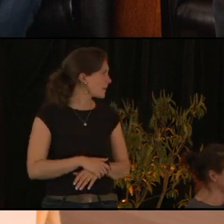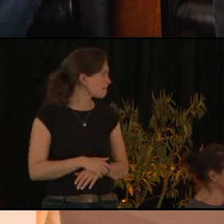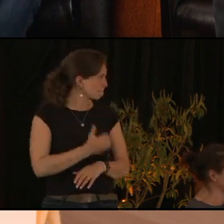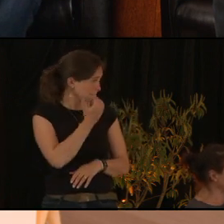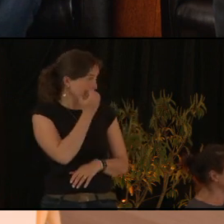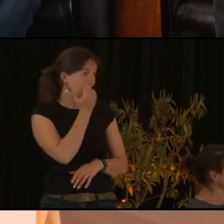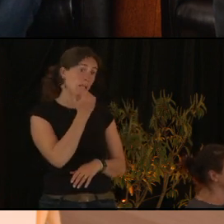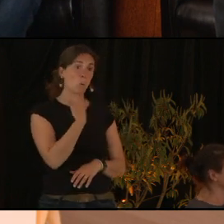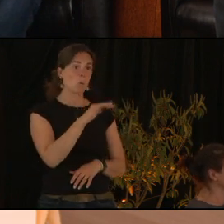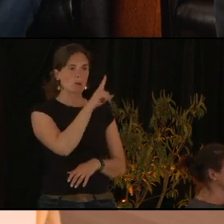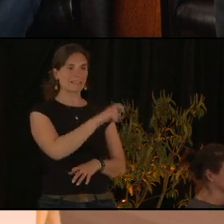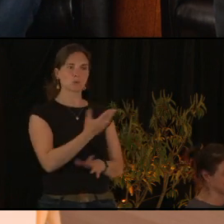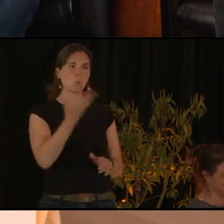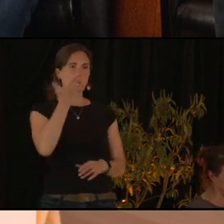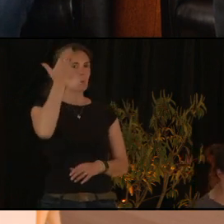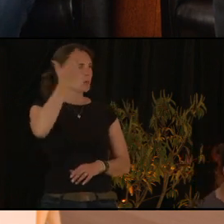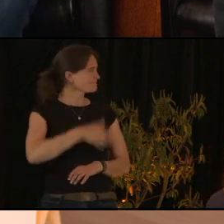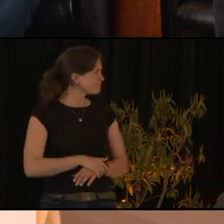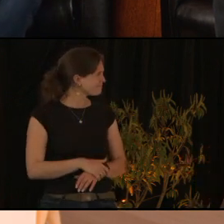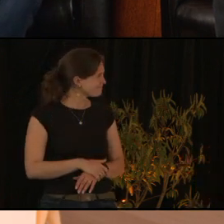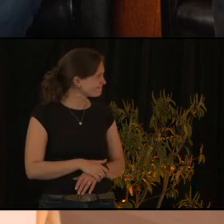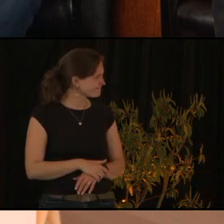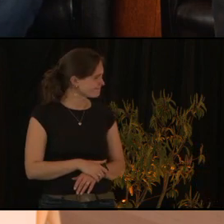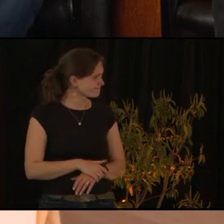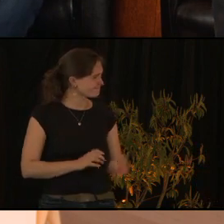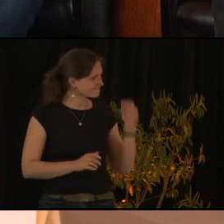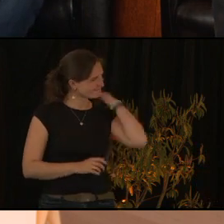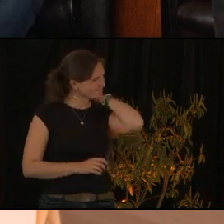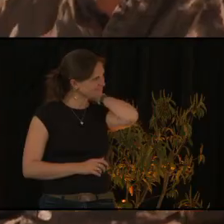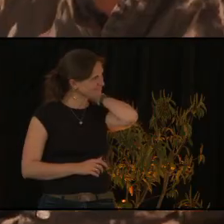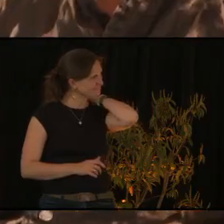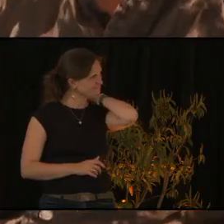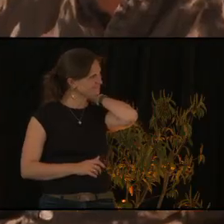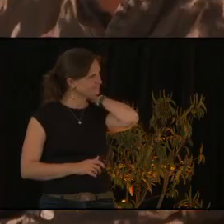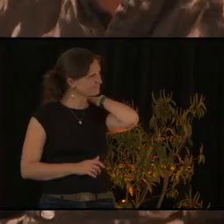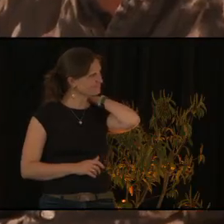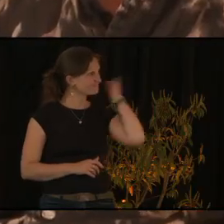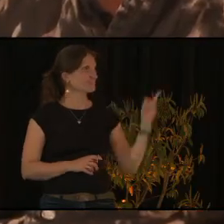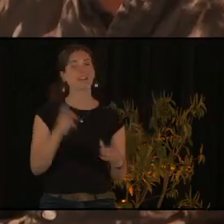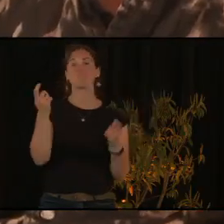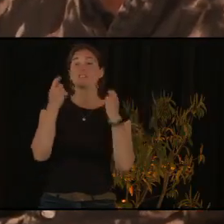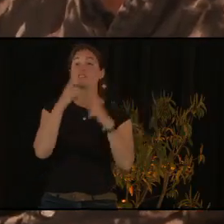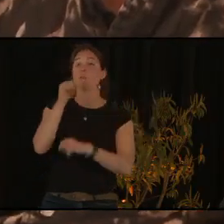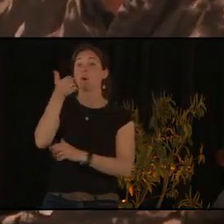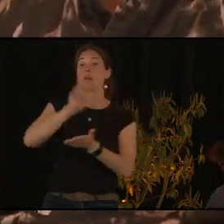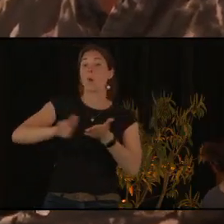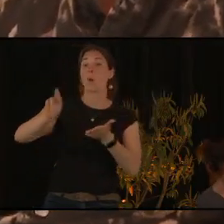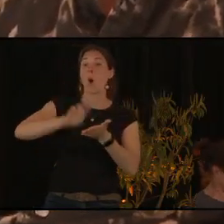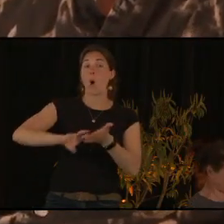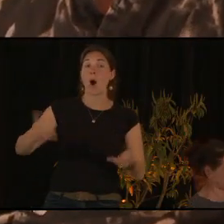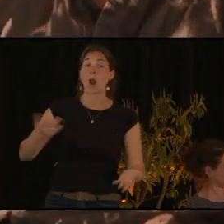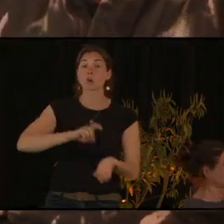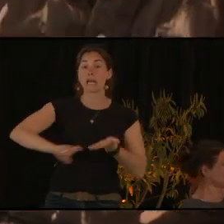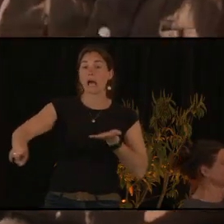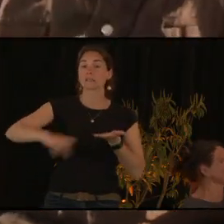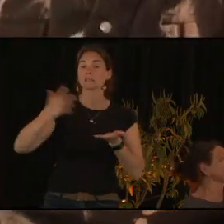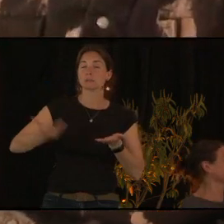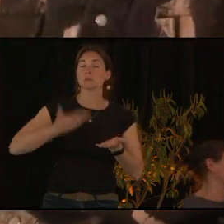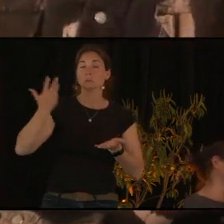j'étais gamine autour de chez moi. Comme je disais, ils bricolent beaucoup. Et des choses, par exemple, le